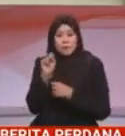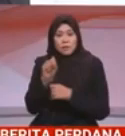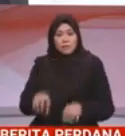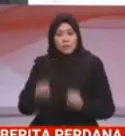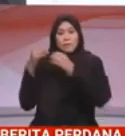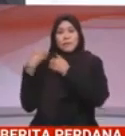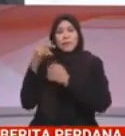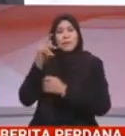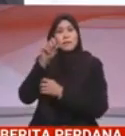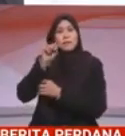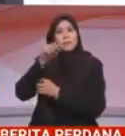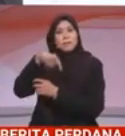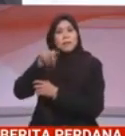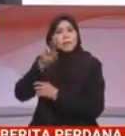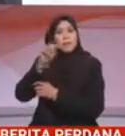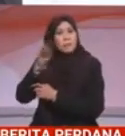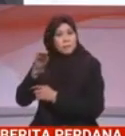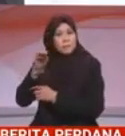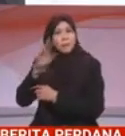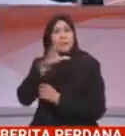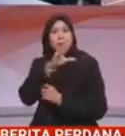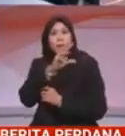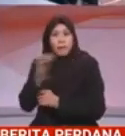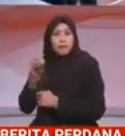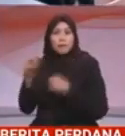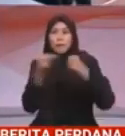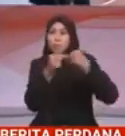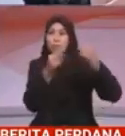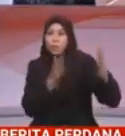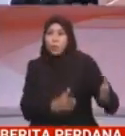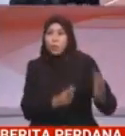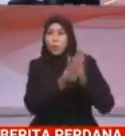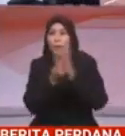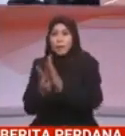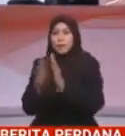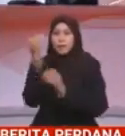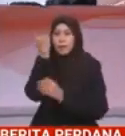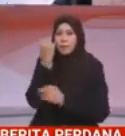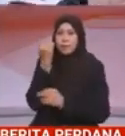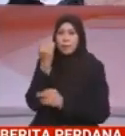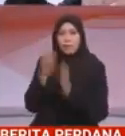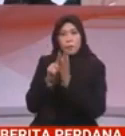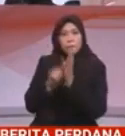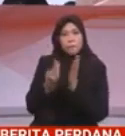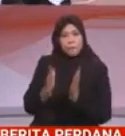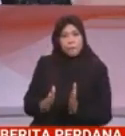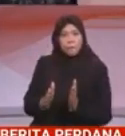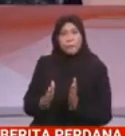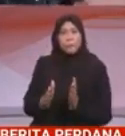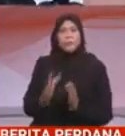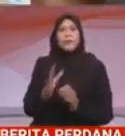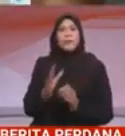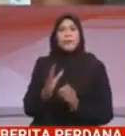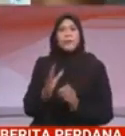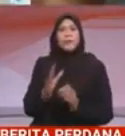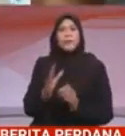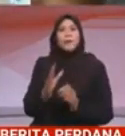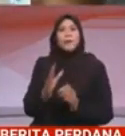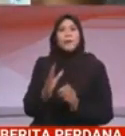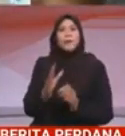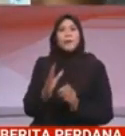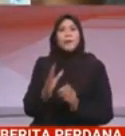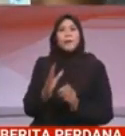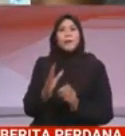sblm Muhammad Afif Ali manakala tertuduh diwakili peguam Siti Sarah Lil Oke Mas menetapkan